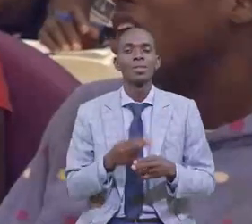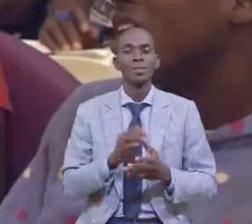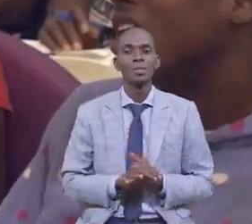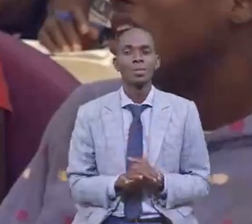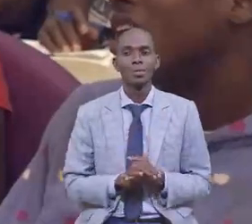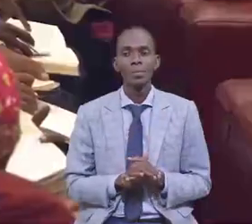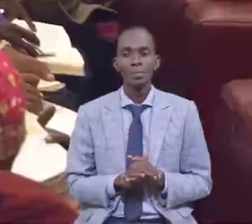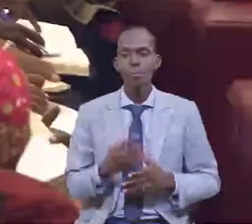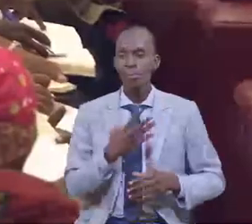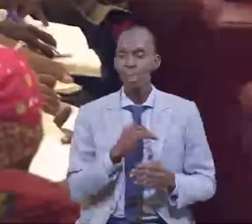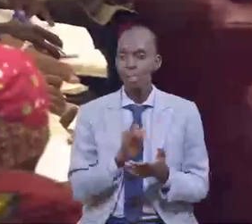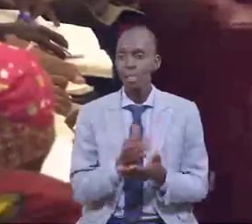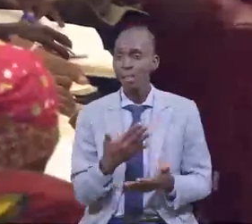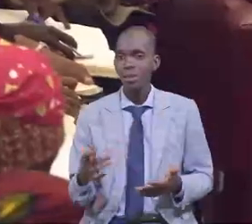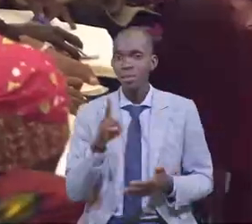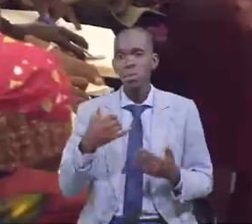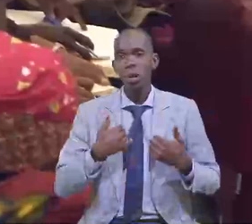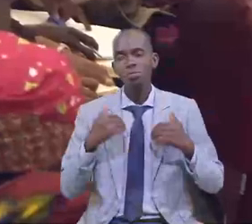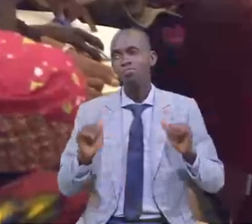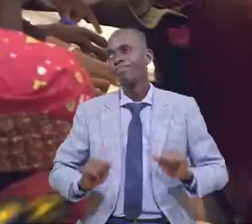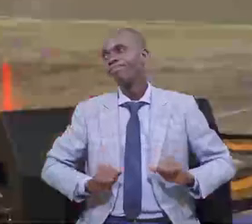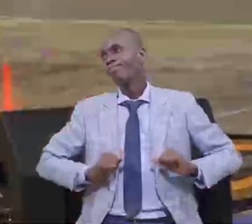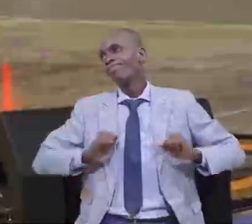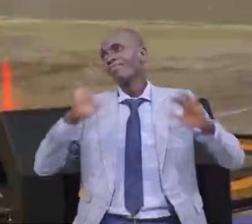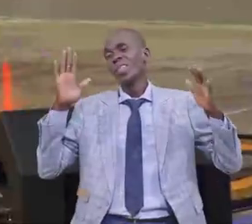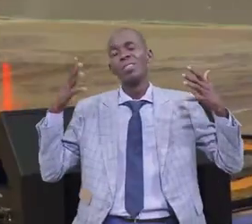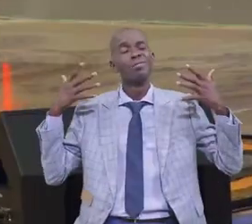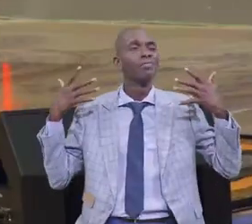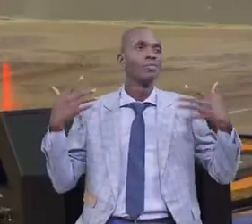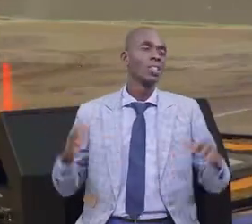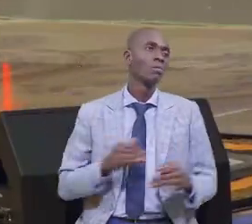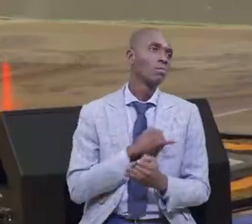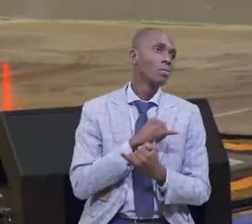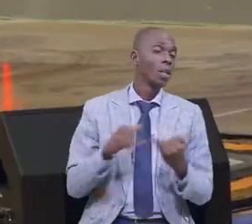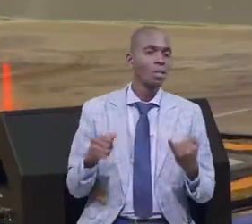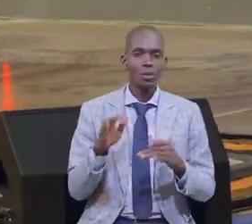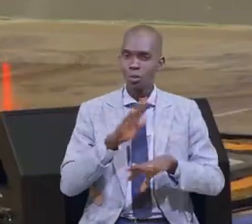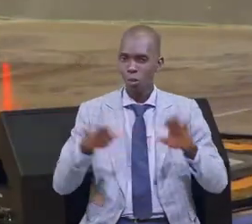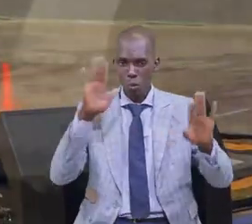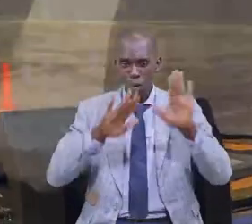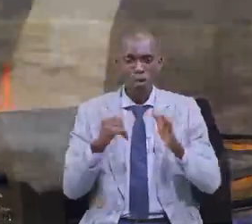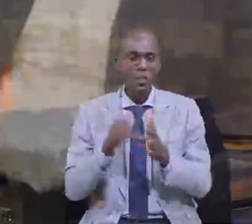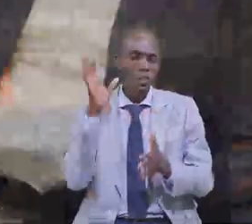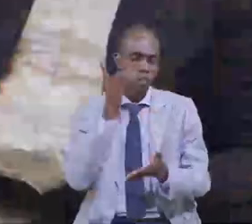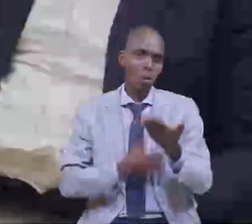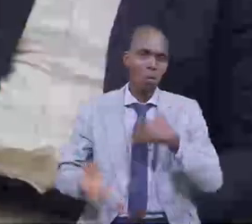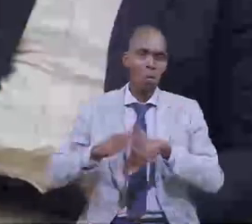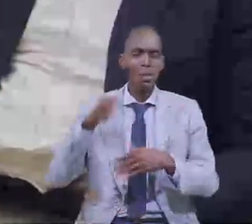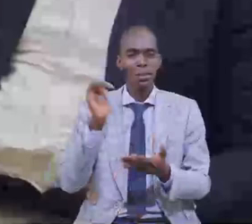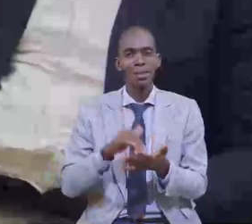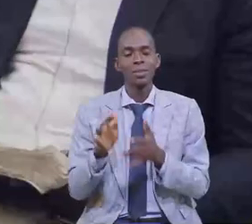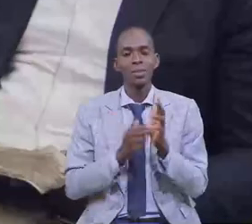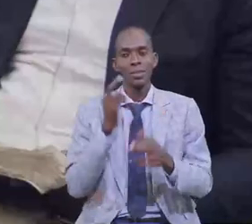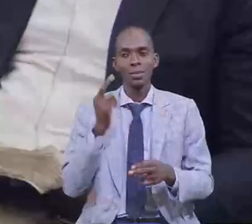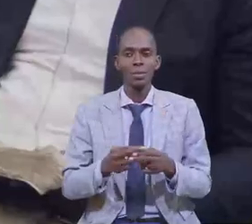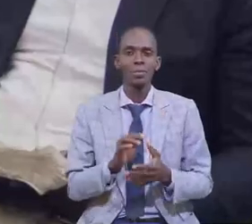vie. La chose là qui vous a découragé, dit que c'est mort, la chose là va se lever une fois encore. »